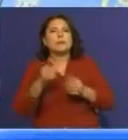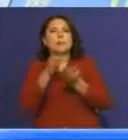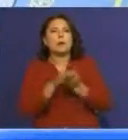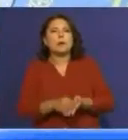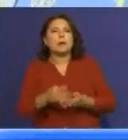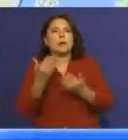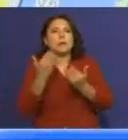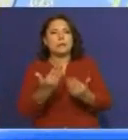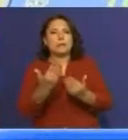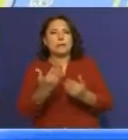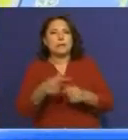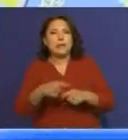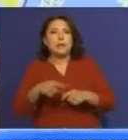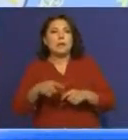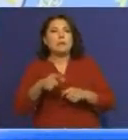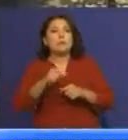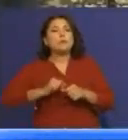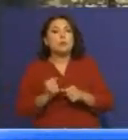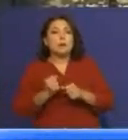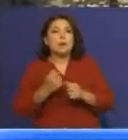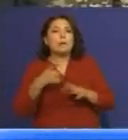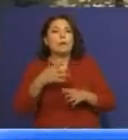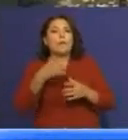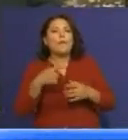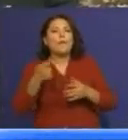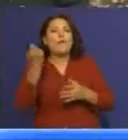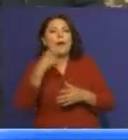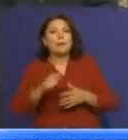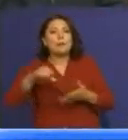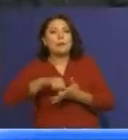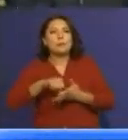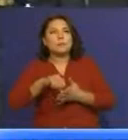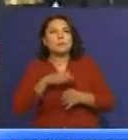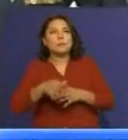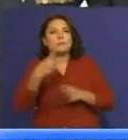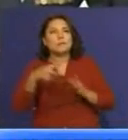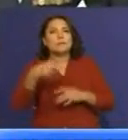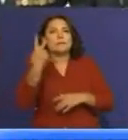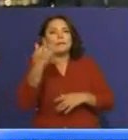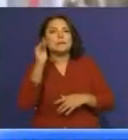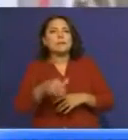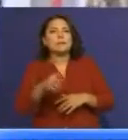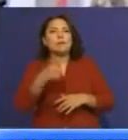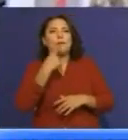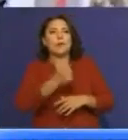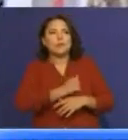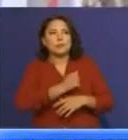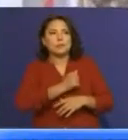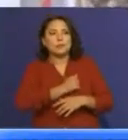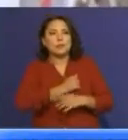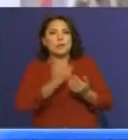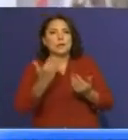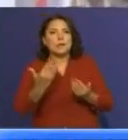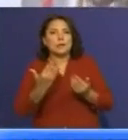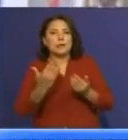их героически погибшие земляки. В той войне свой священный долг исполняли 22 тысячи казахстанских военнослужащих. В